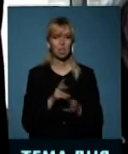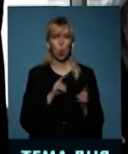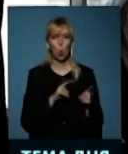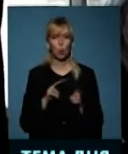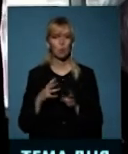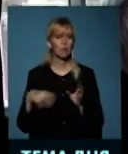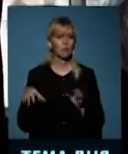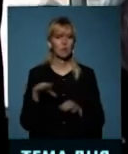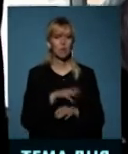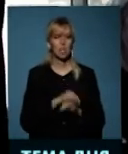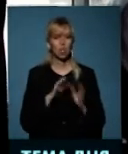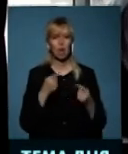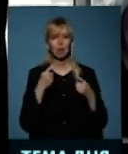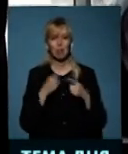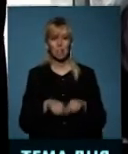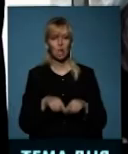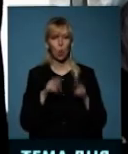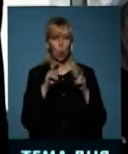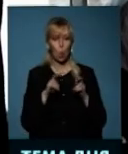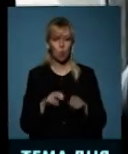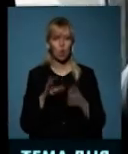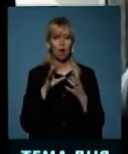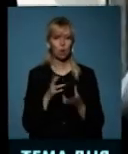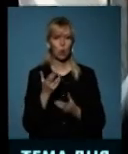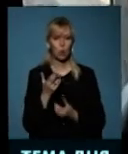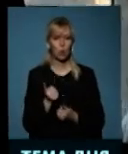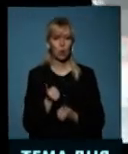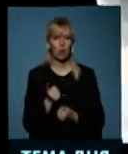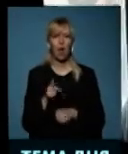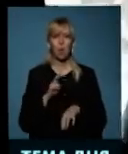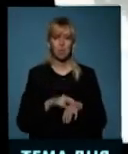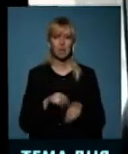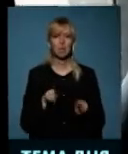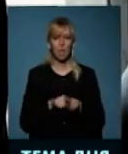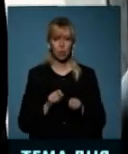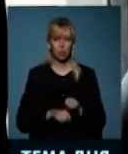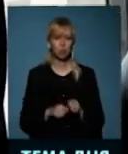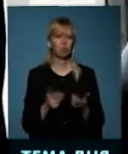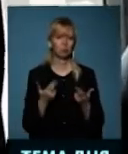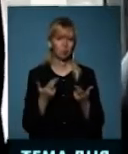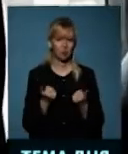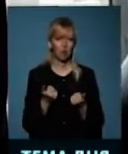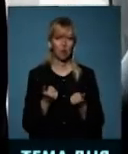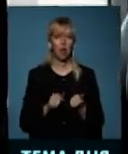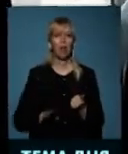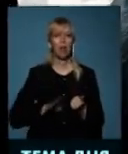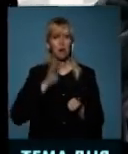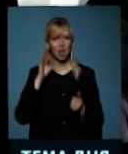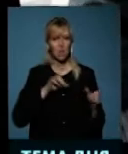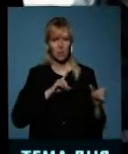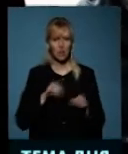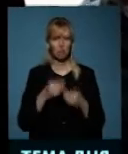усіх частин технічного огляду в автобусі. А медик вас перевіряє також? А як же? Ранком